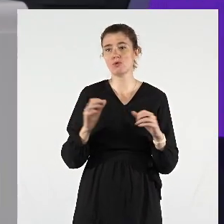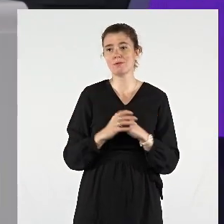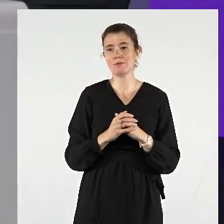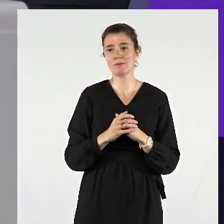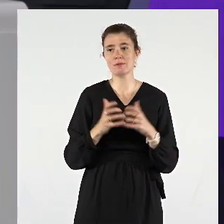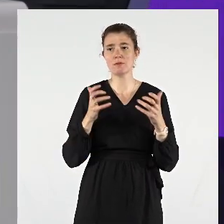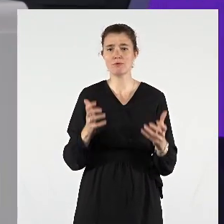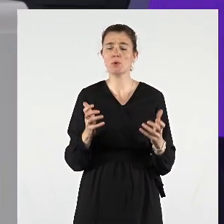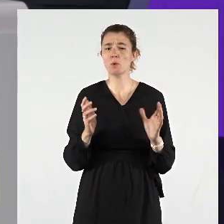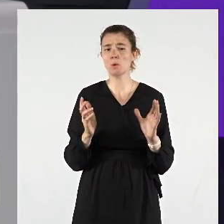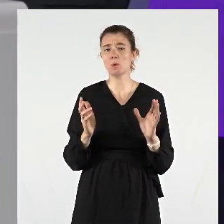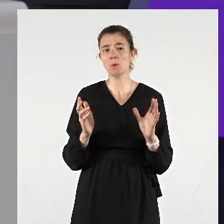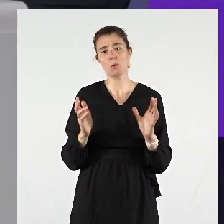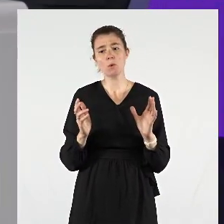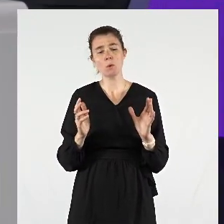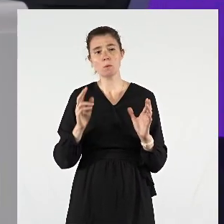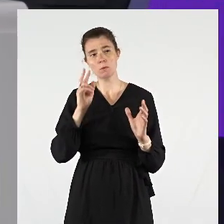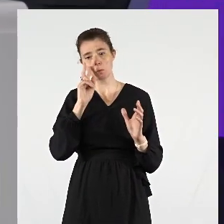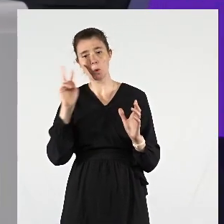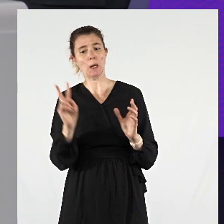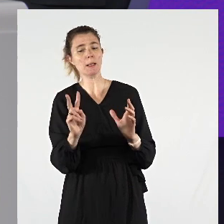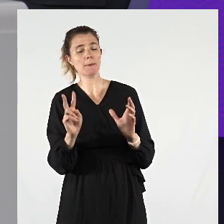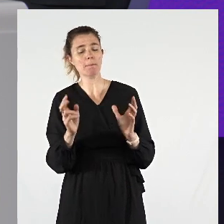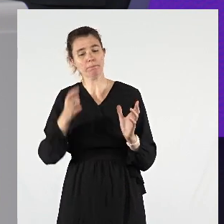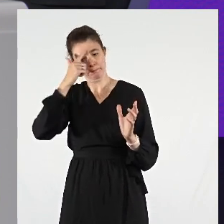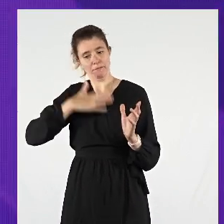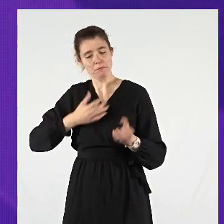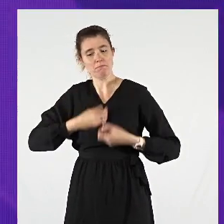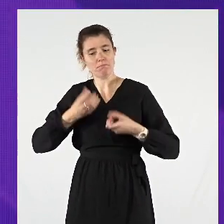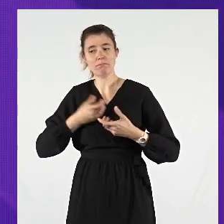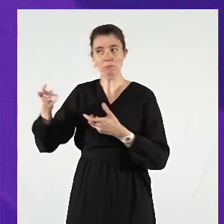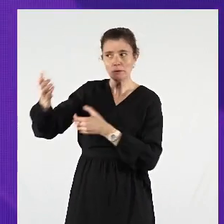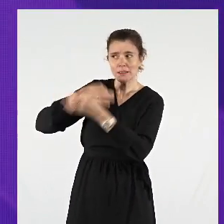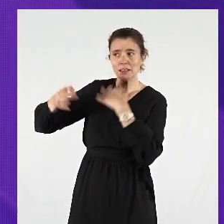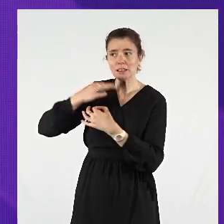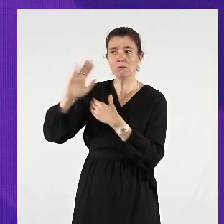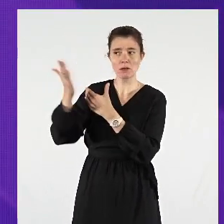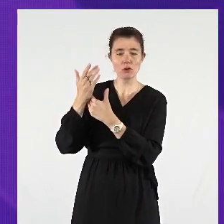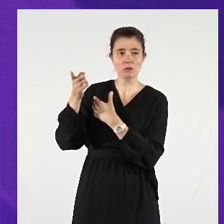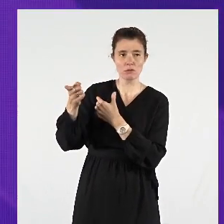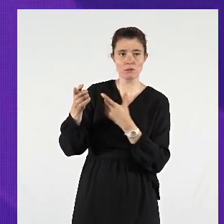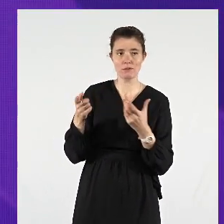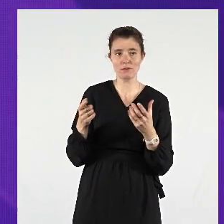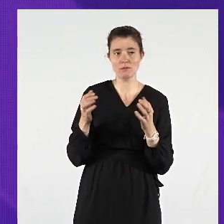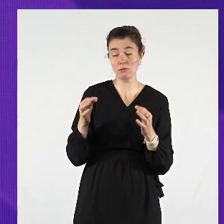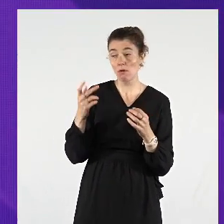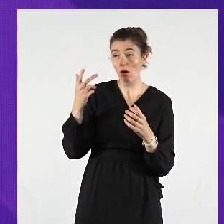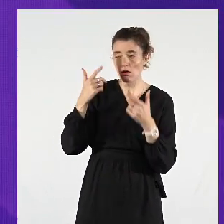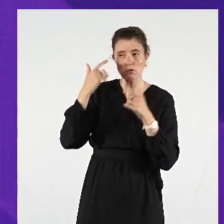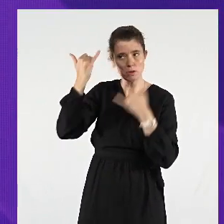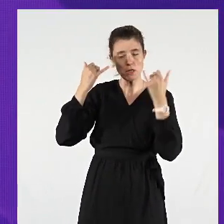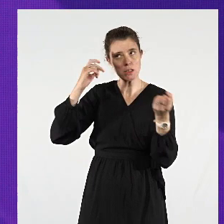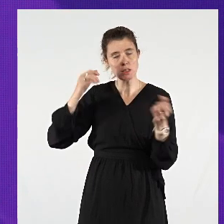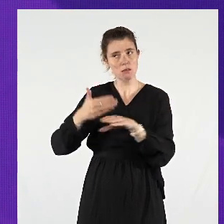regard, de résonance, je dirais, un peu à ce qui s'est dit et à ce que présente David Causse. Et on voit le travail on imagine le travail que ça